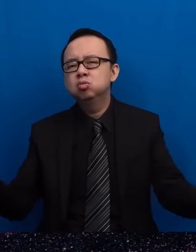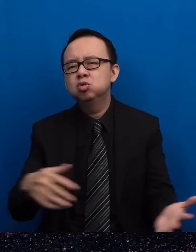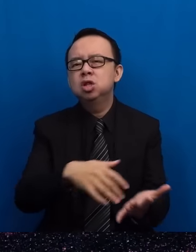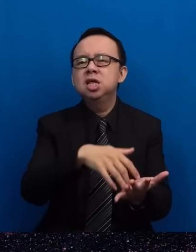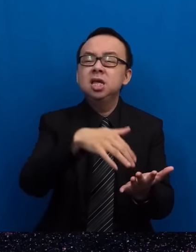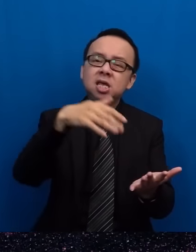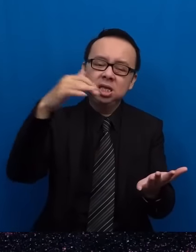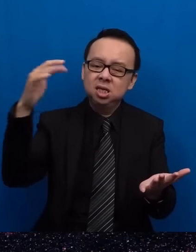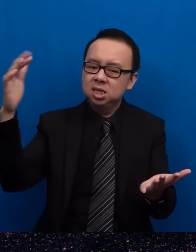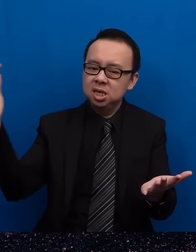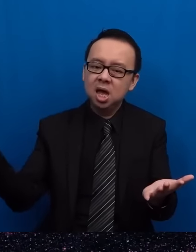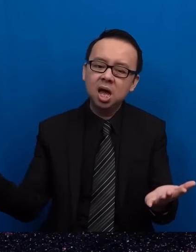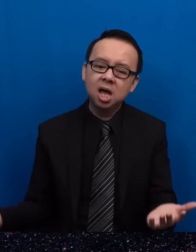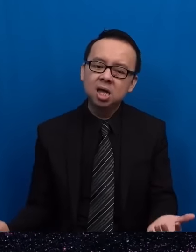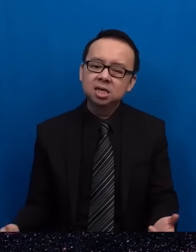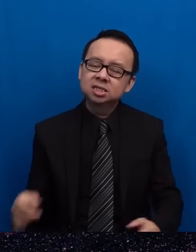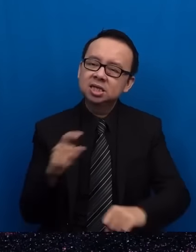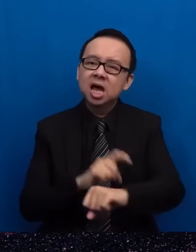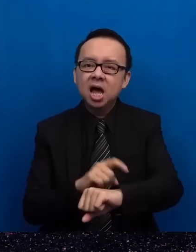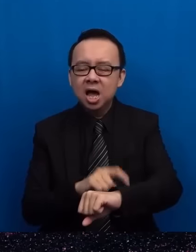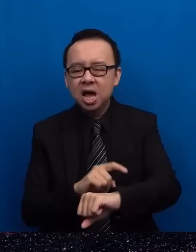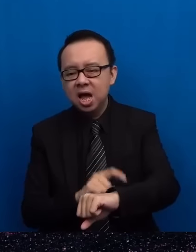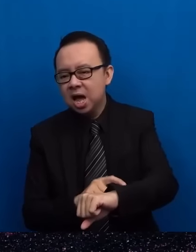agung mulia.